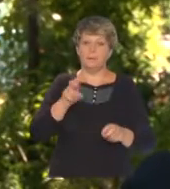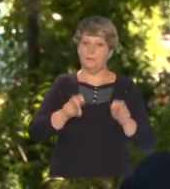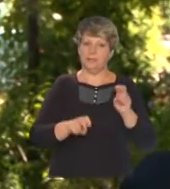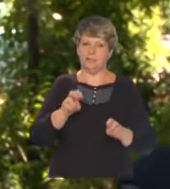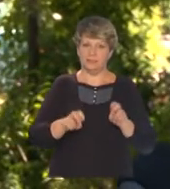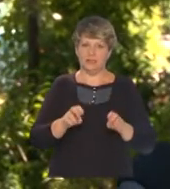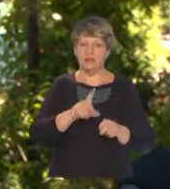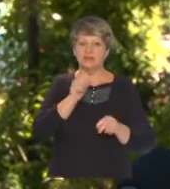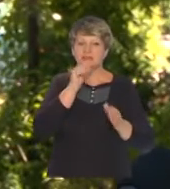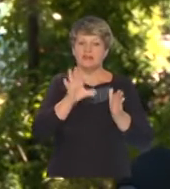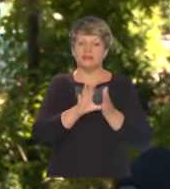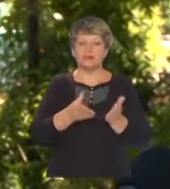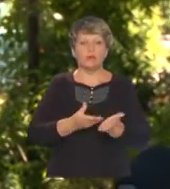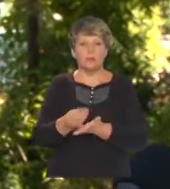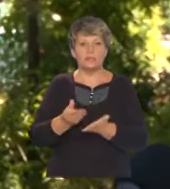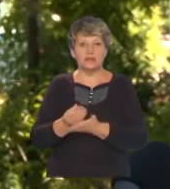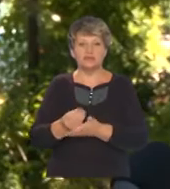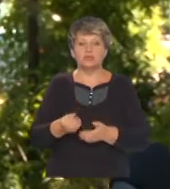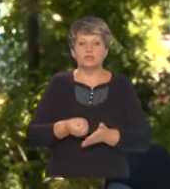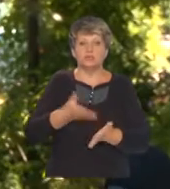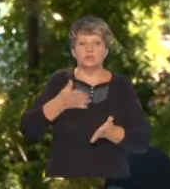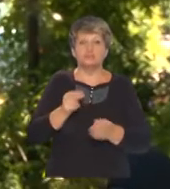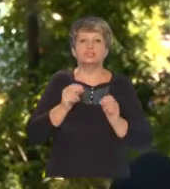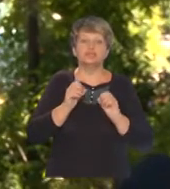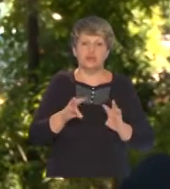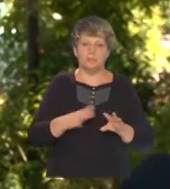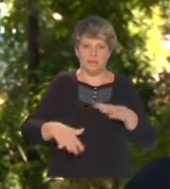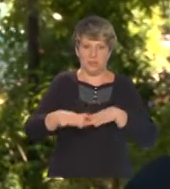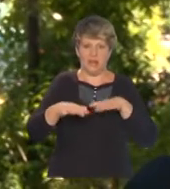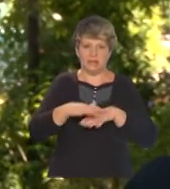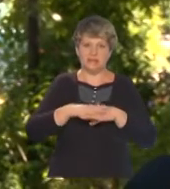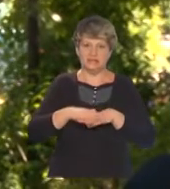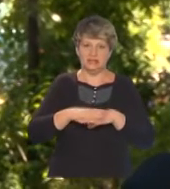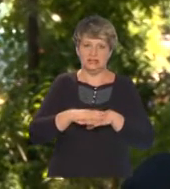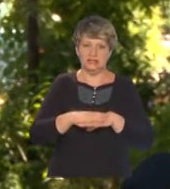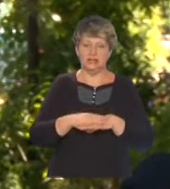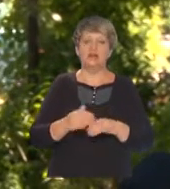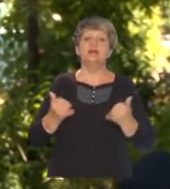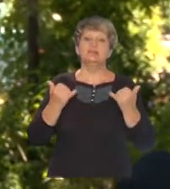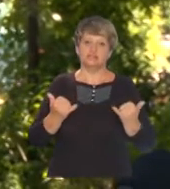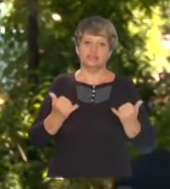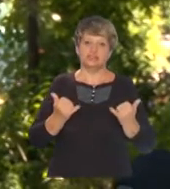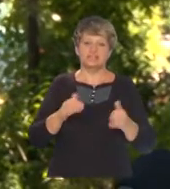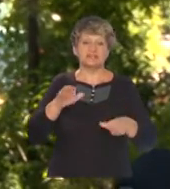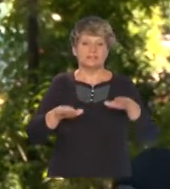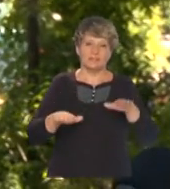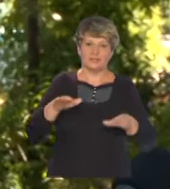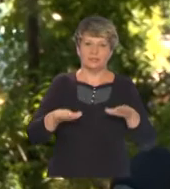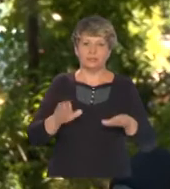промислові підприємства за електрику платять дорожче, ніж населення. Даний перекос зараз